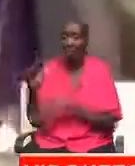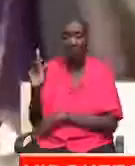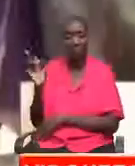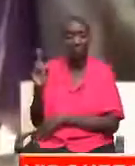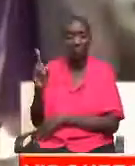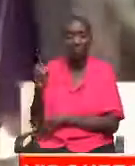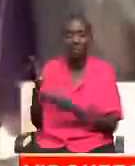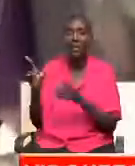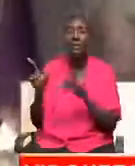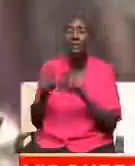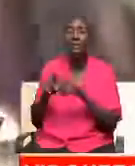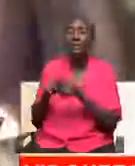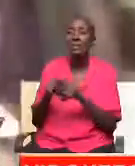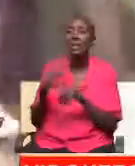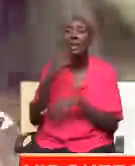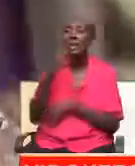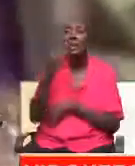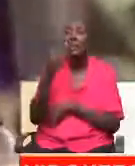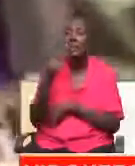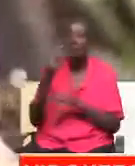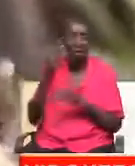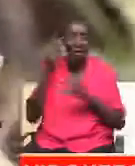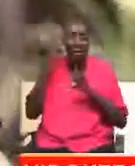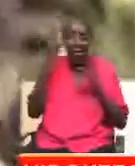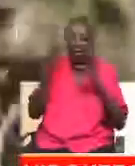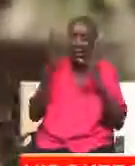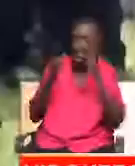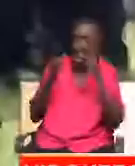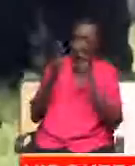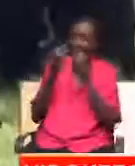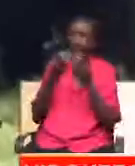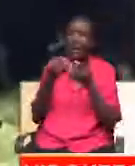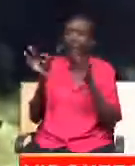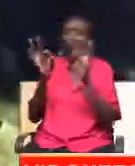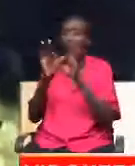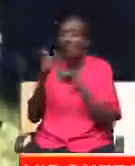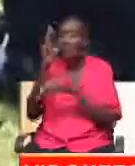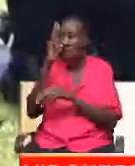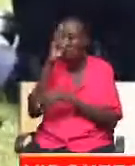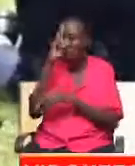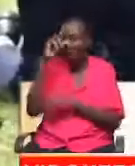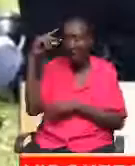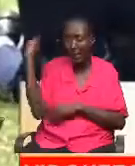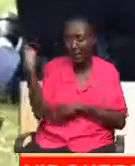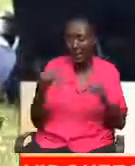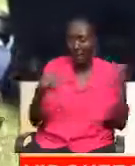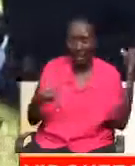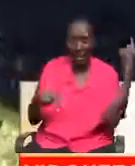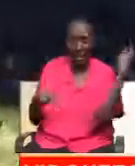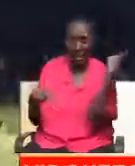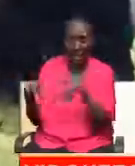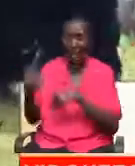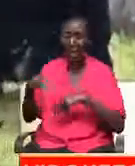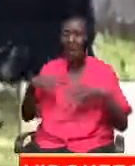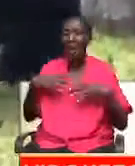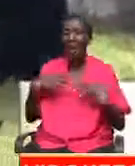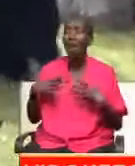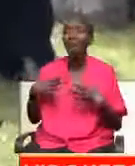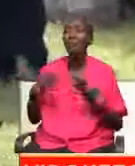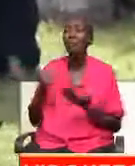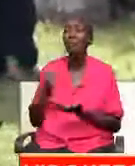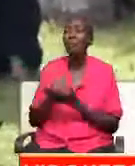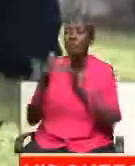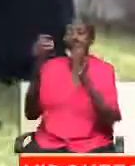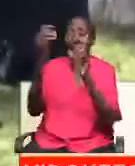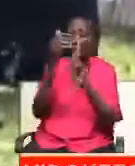huyo vilevile ametaja kusikitishwa na jinsi baadhi ya maafisa wa polisi wanavyowapiga wakazi kutekeleza amri hiyo, akisema hatua